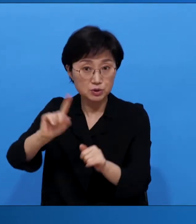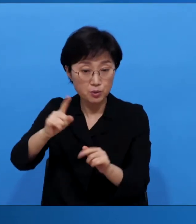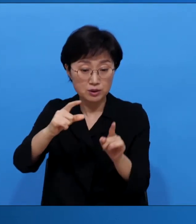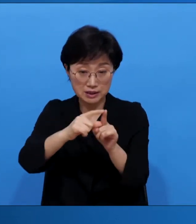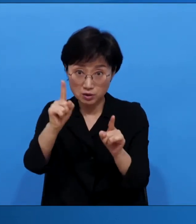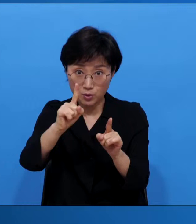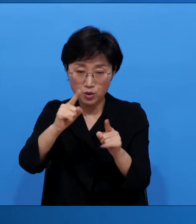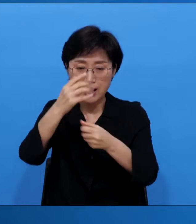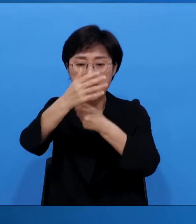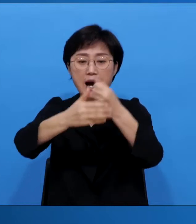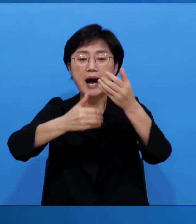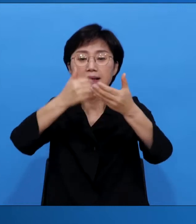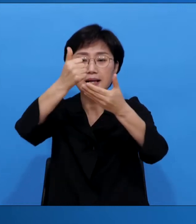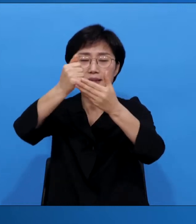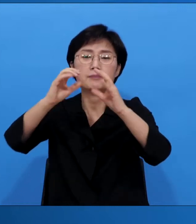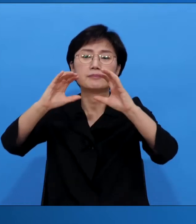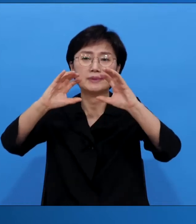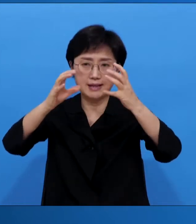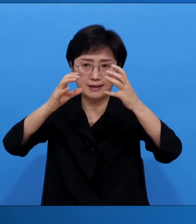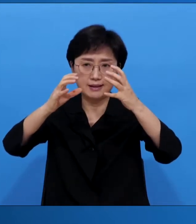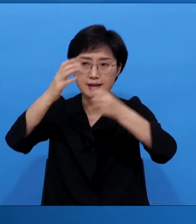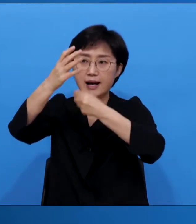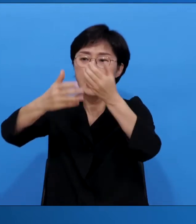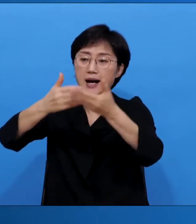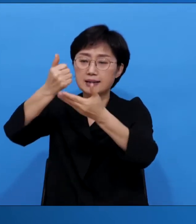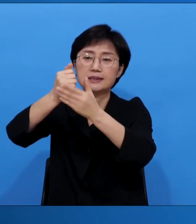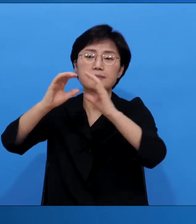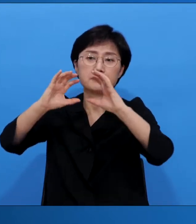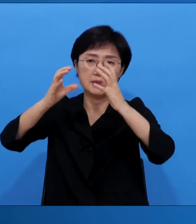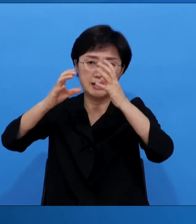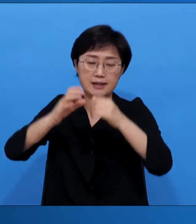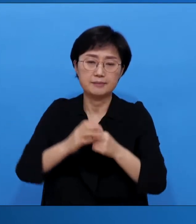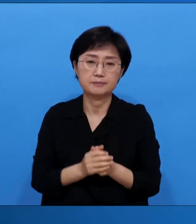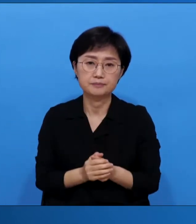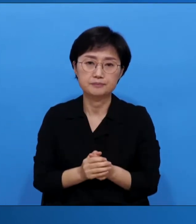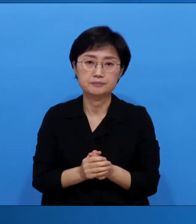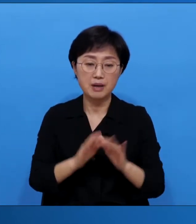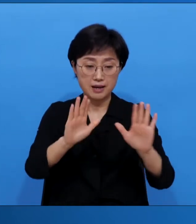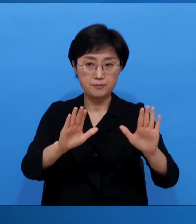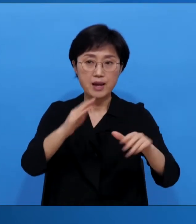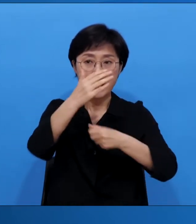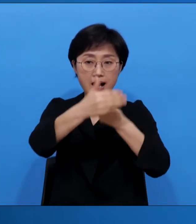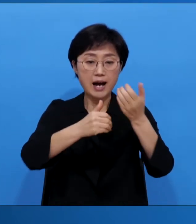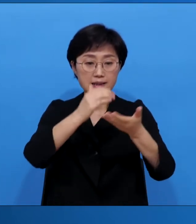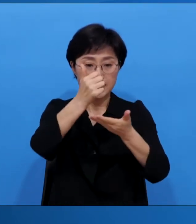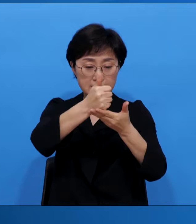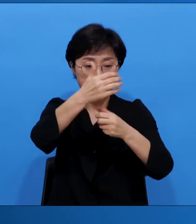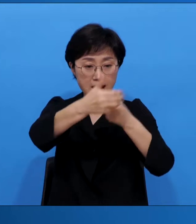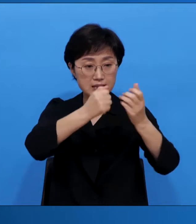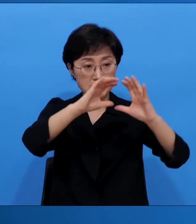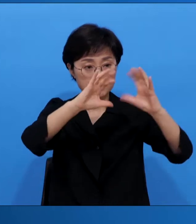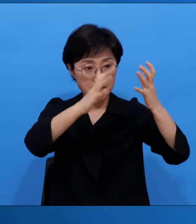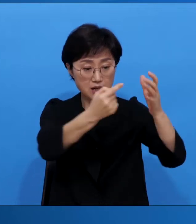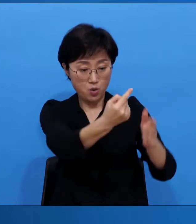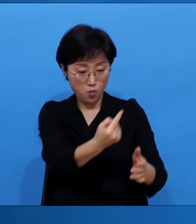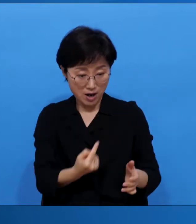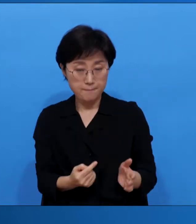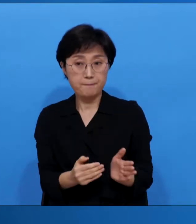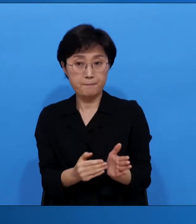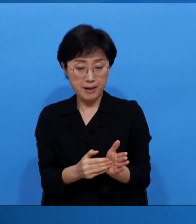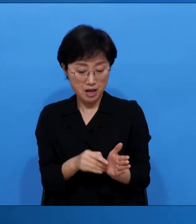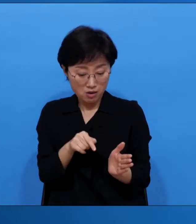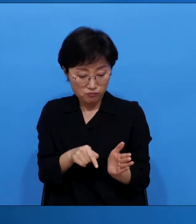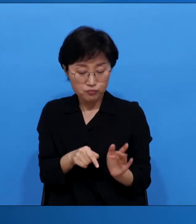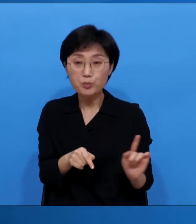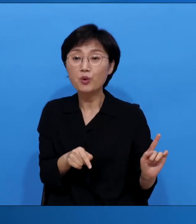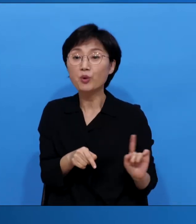covenant, you must remember this phrase, the kingdom of God. 자, 하나님의 나라 임하면 어떻게 됩니까? What